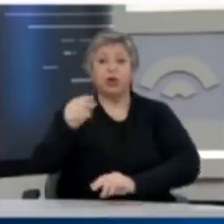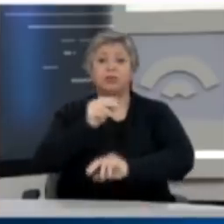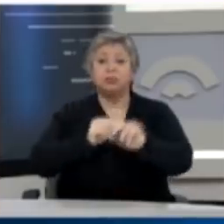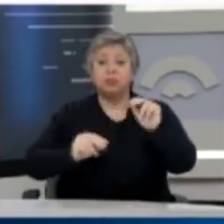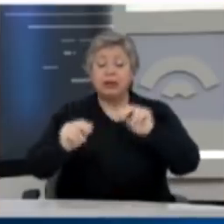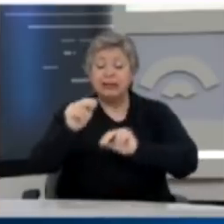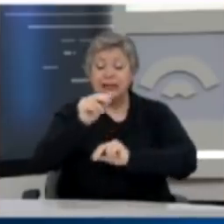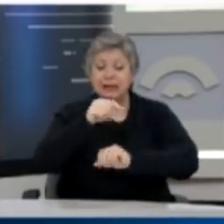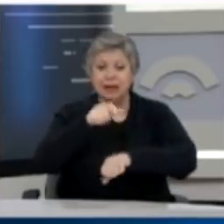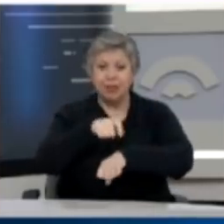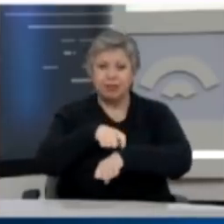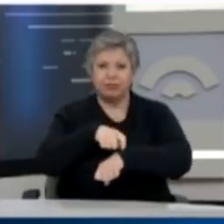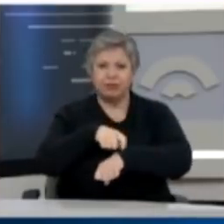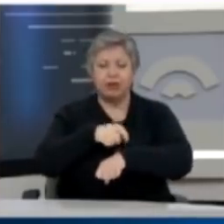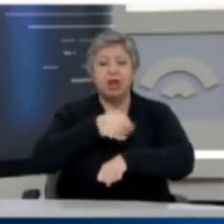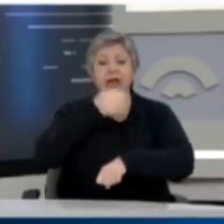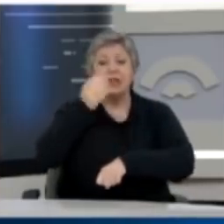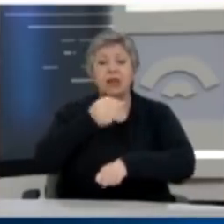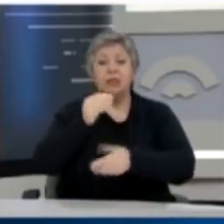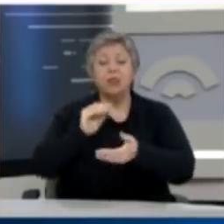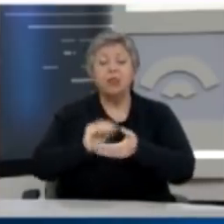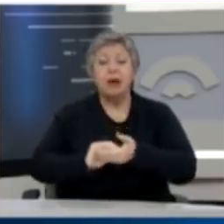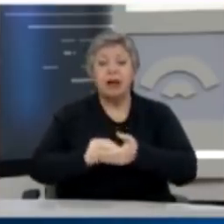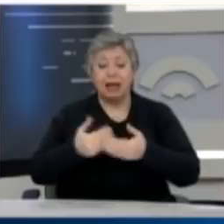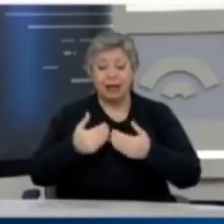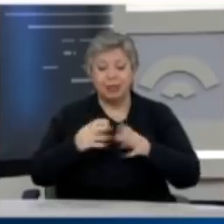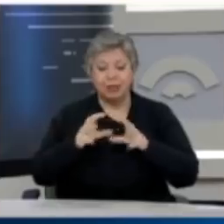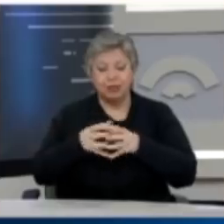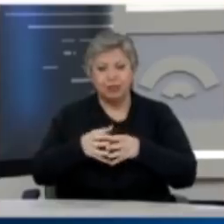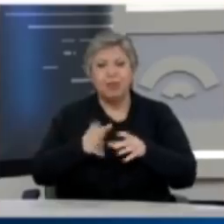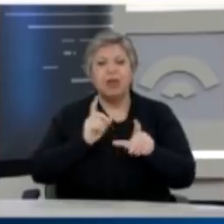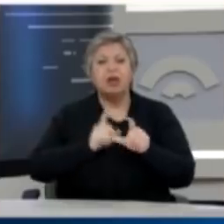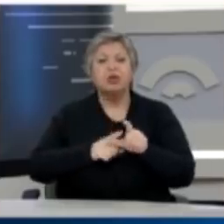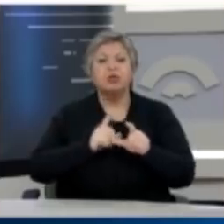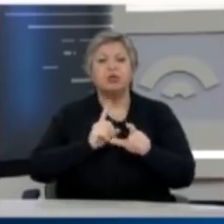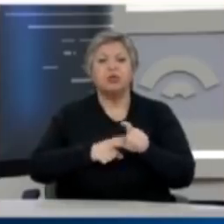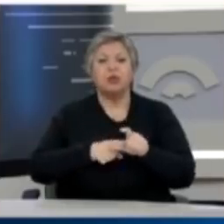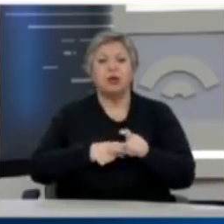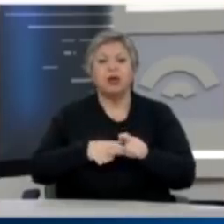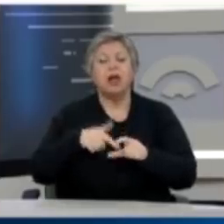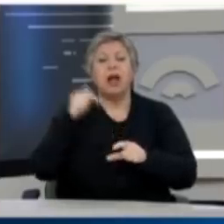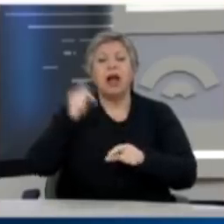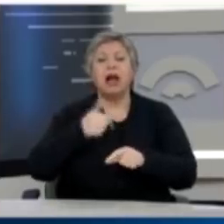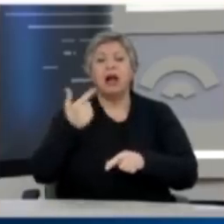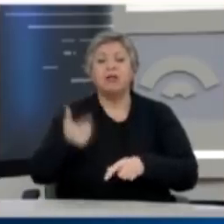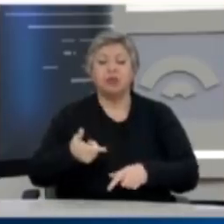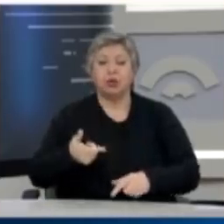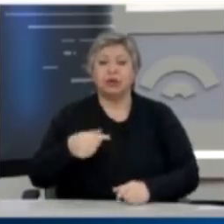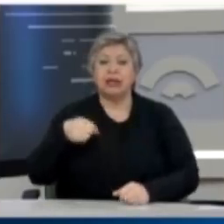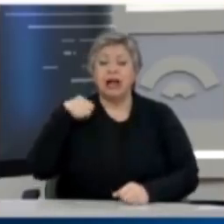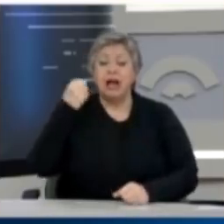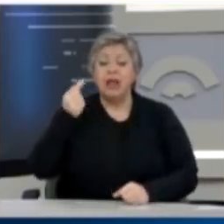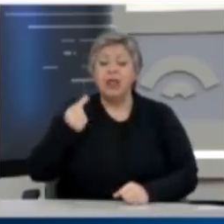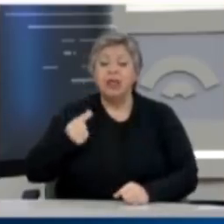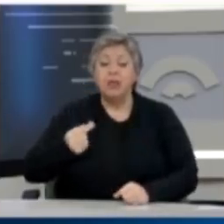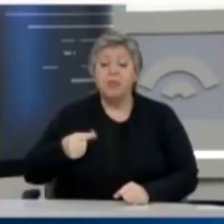επαναλάβουμε ότι το ΚΚΕ υποστηρίζει την ενιαία σχέση εργασίας στο δημόσιο και την